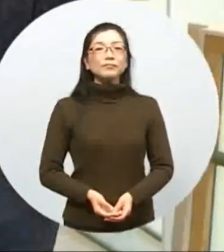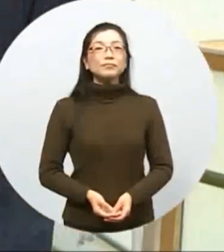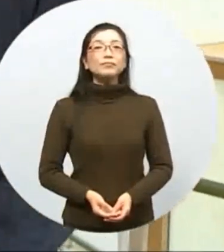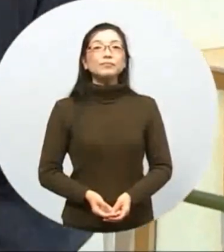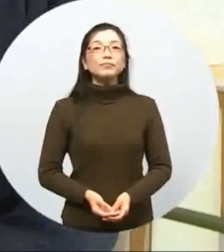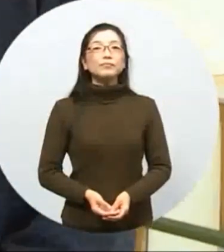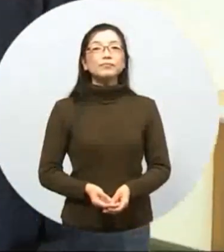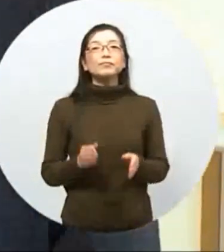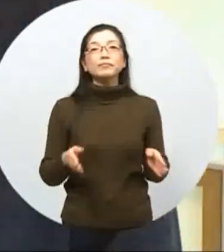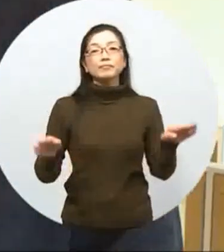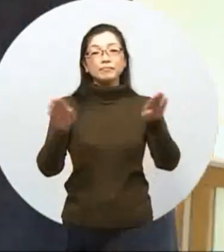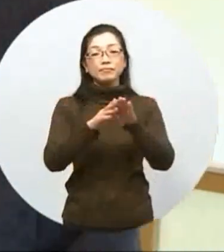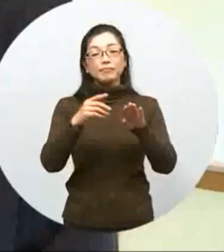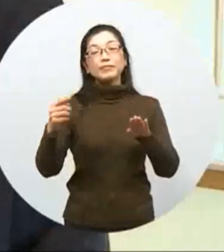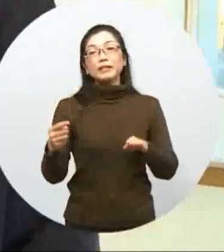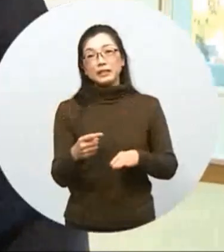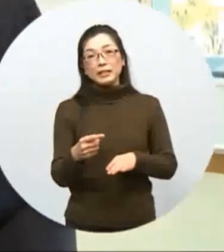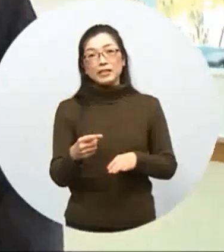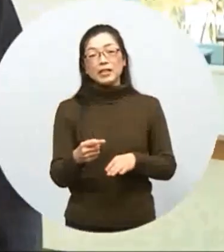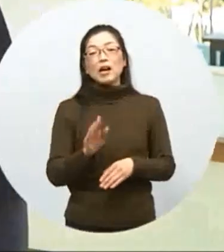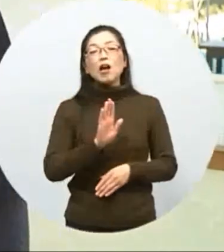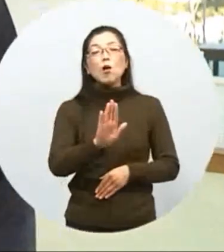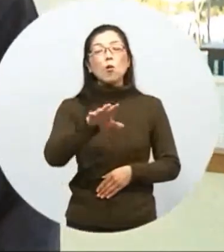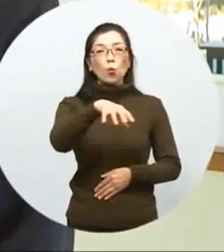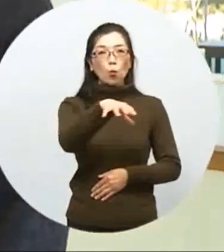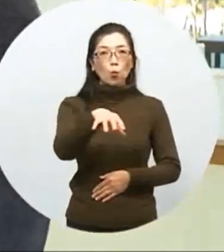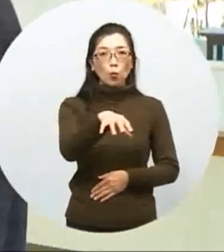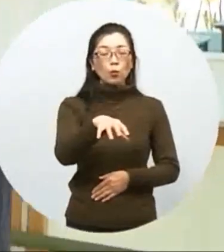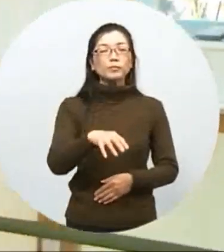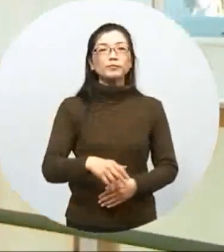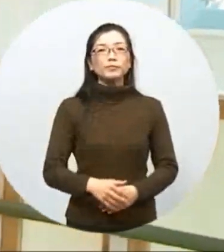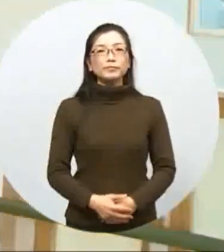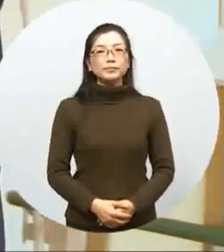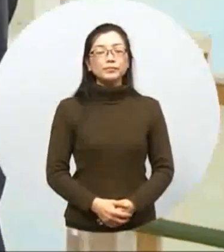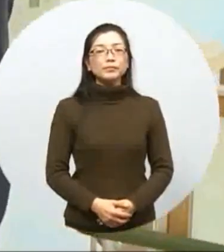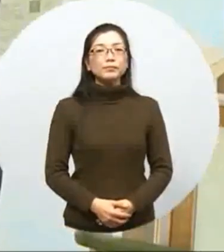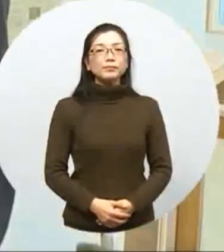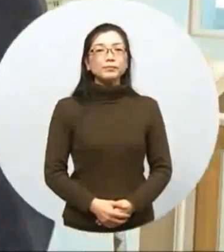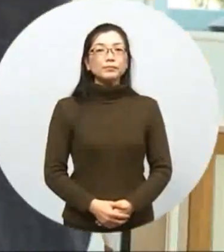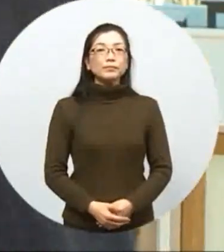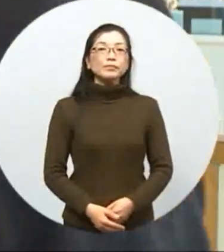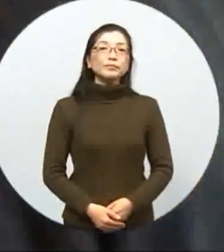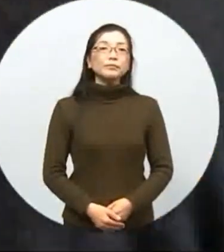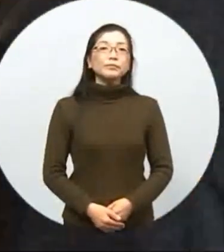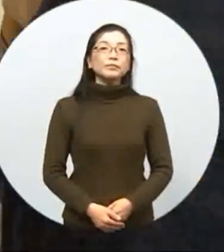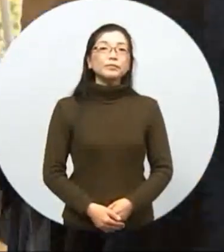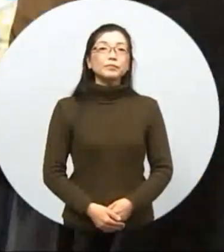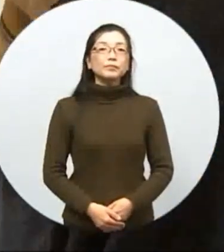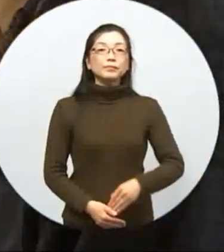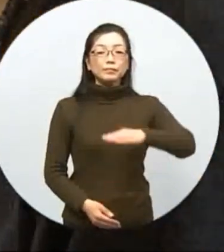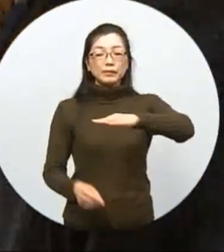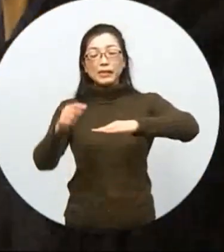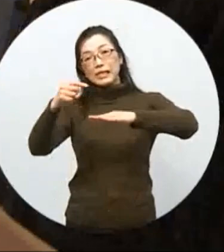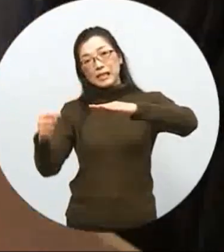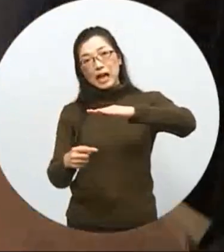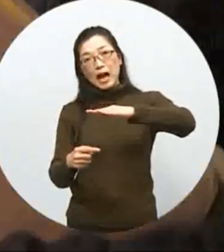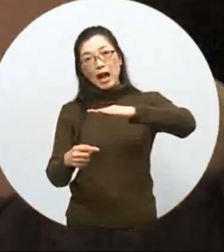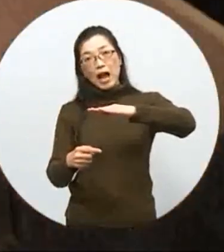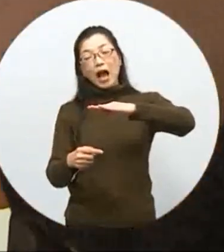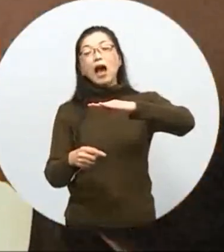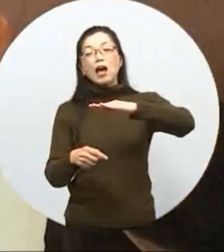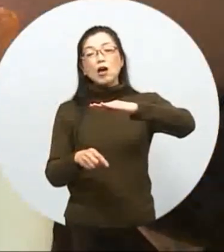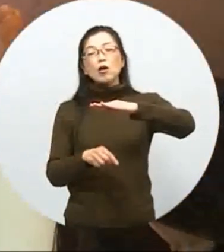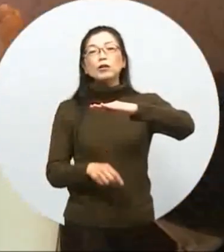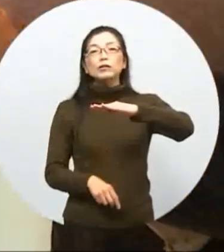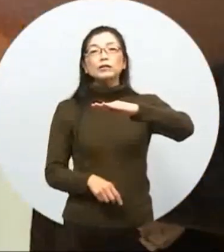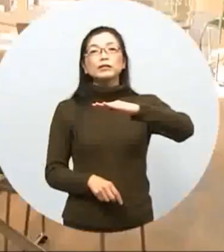こちらが海風テラス1階正面入り口でございます。でこちらの、地下1階の正面が事